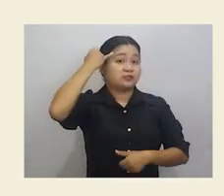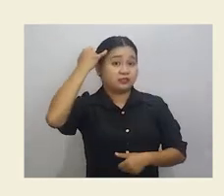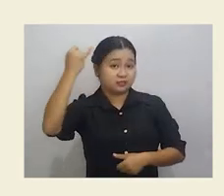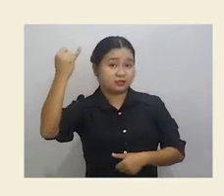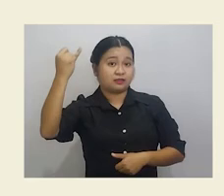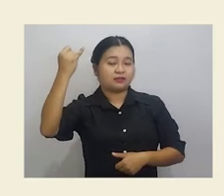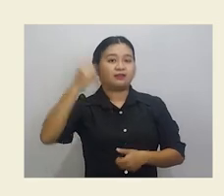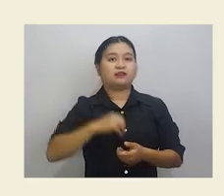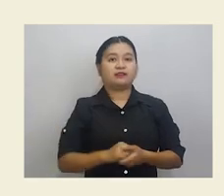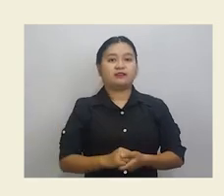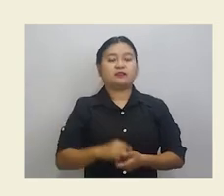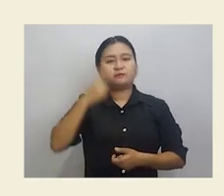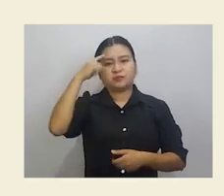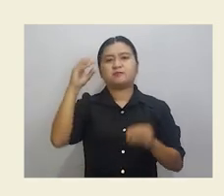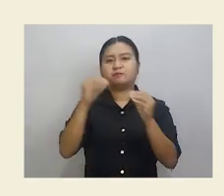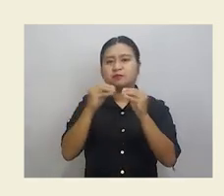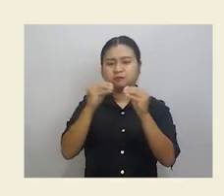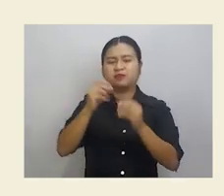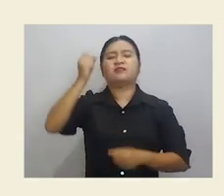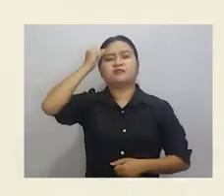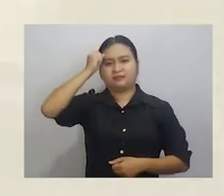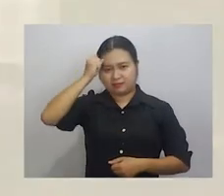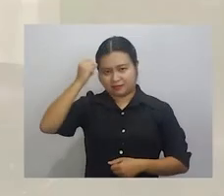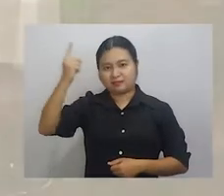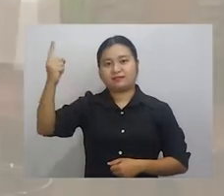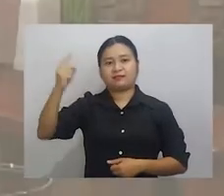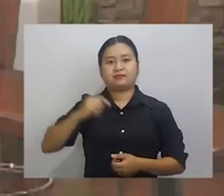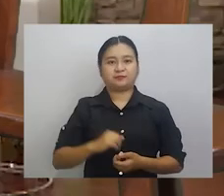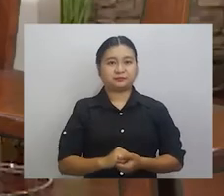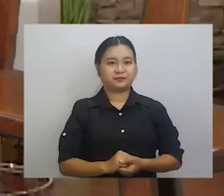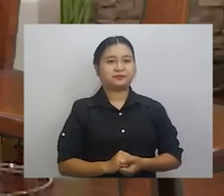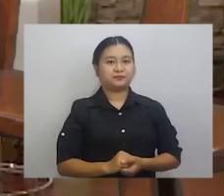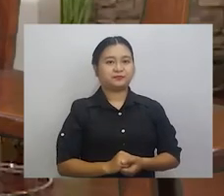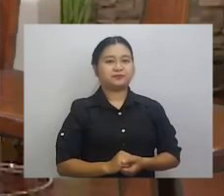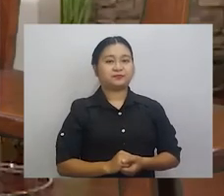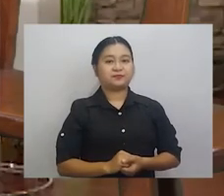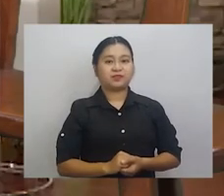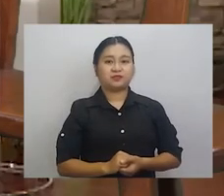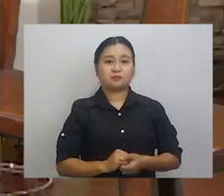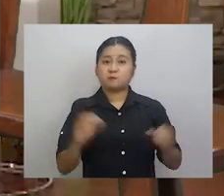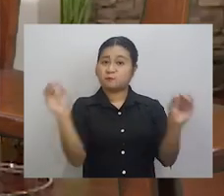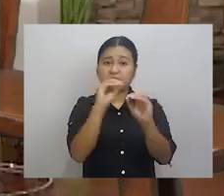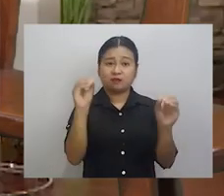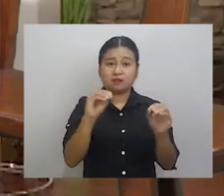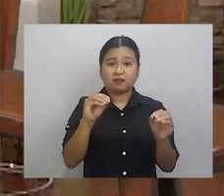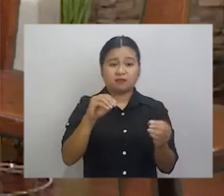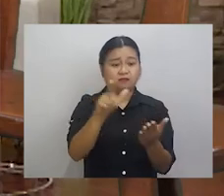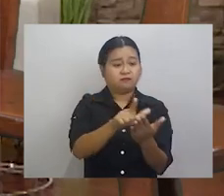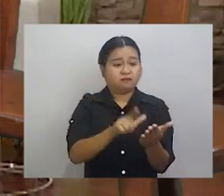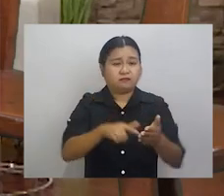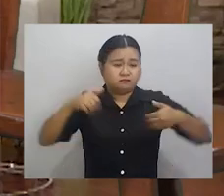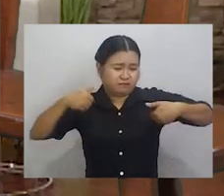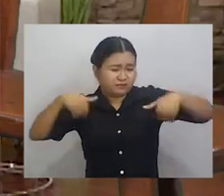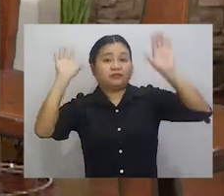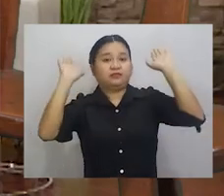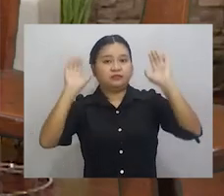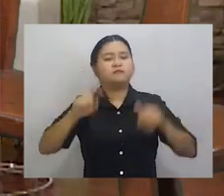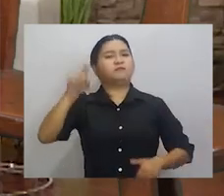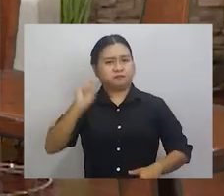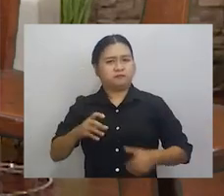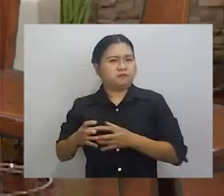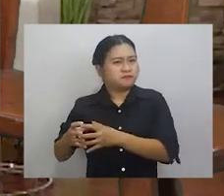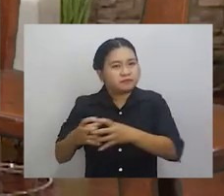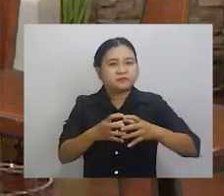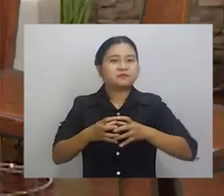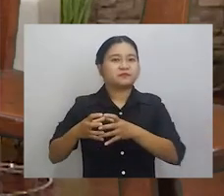o ideya upang mas higit na maunawaan ito. Walang aralin tayong susukuan. Basta't